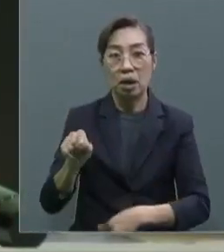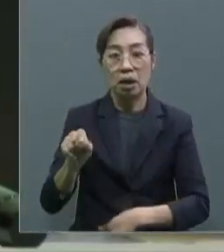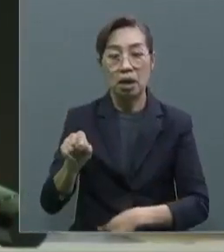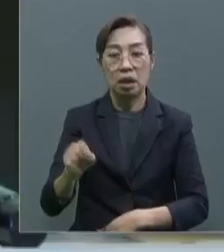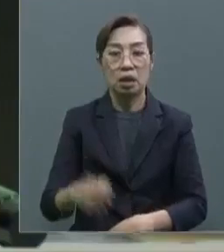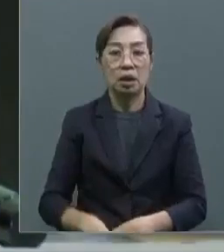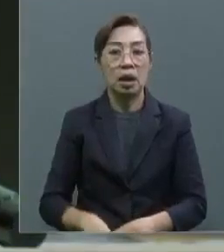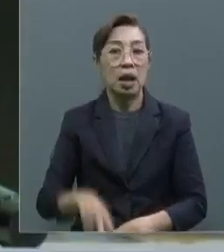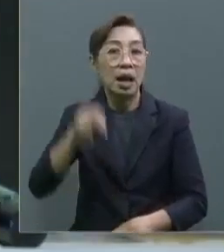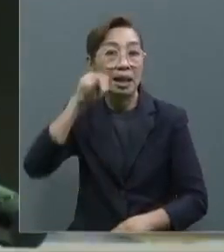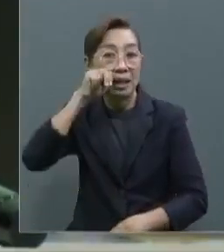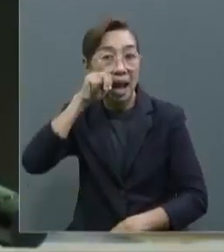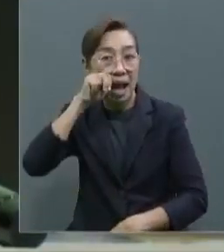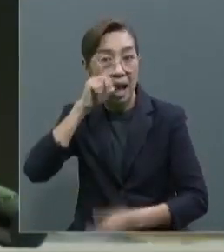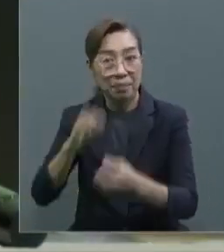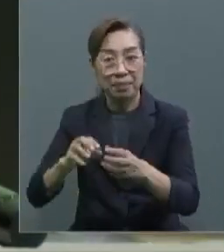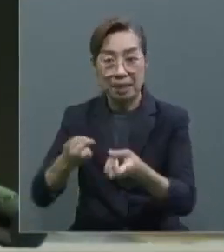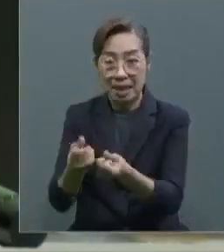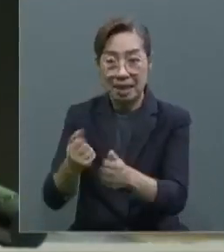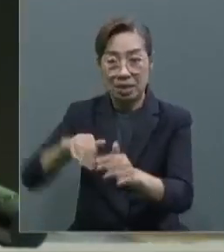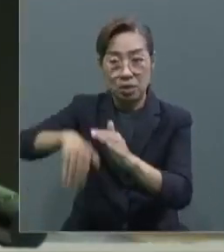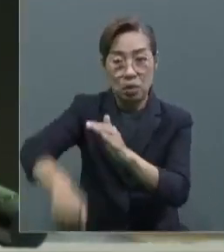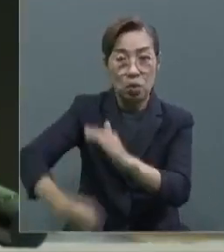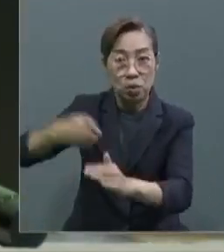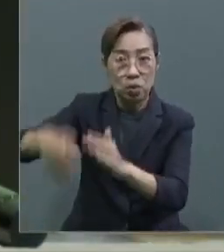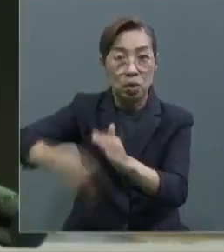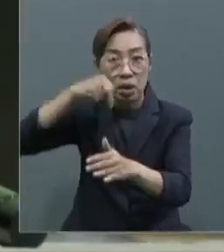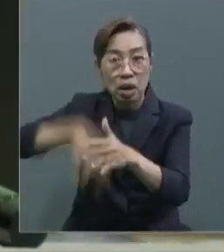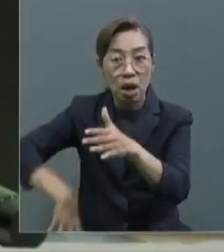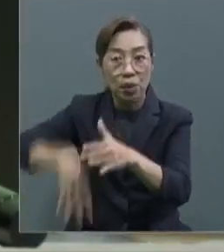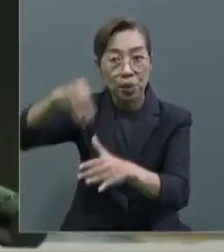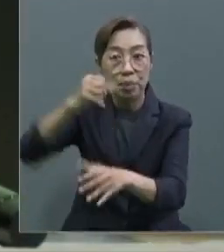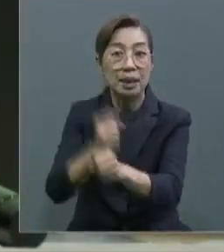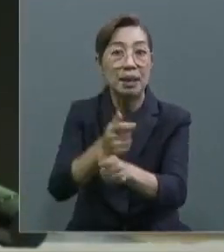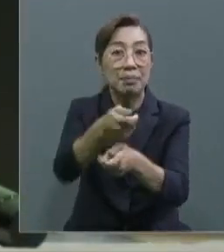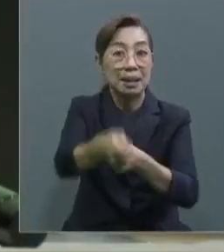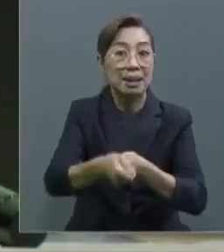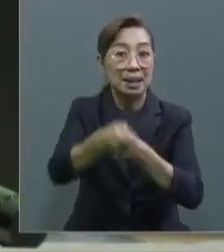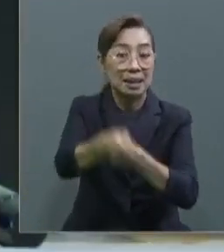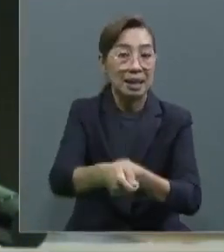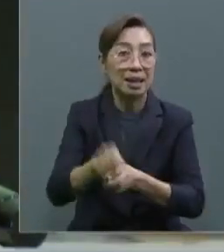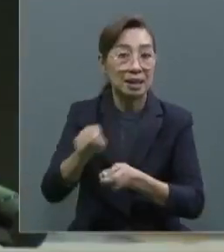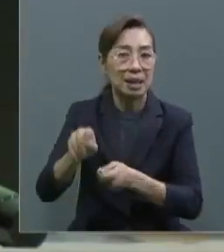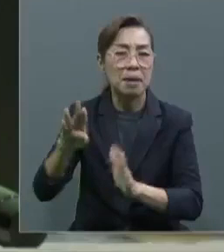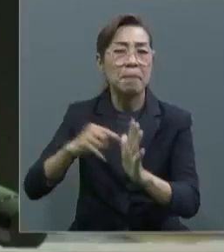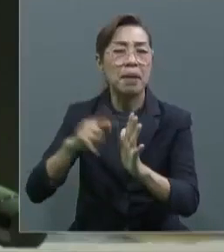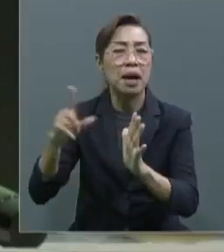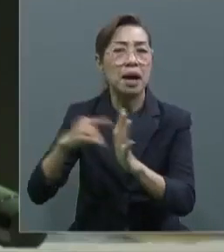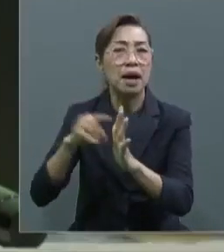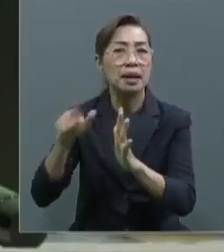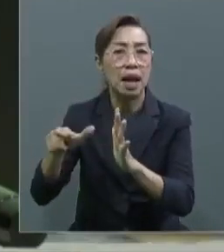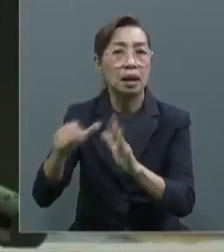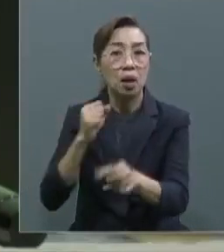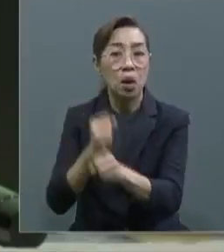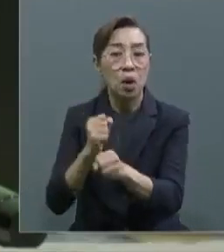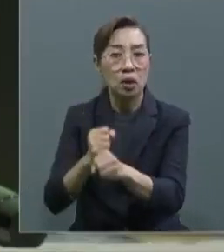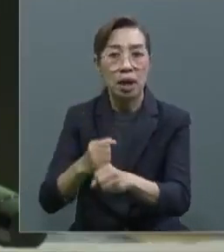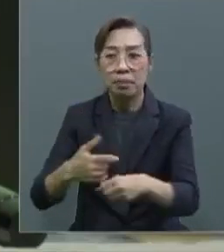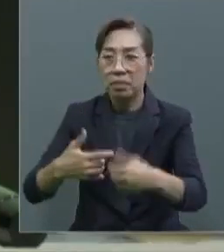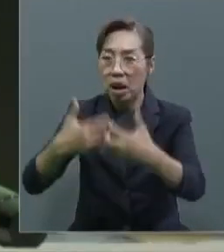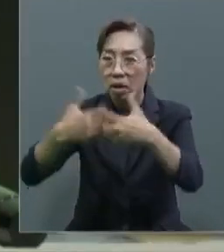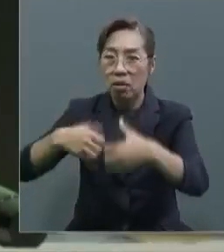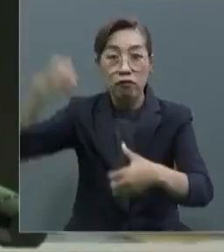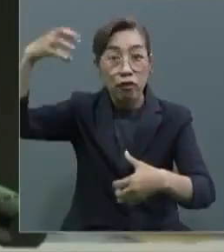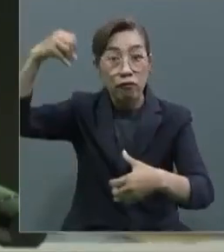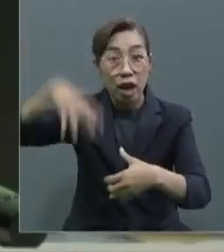ฒนาน้ำบาดาลเพื่อการเกษตรสูบน้ำด้วยไฟฟ้าแบบจุ่มใต้น้ำราค